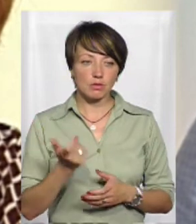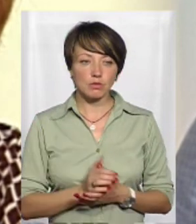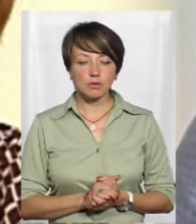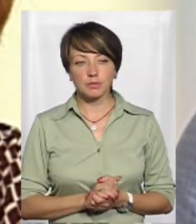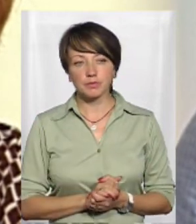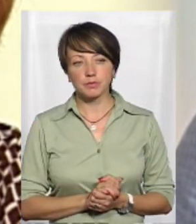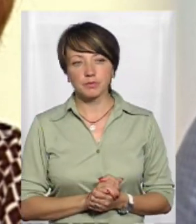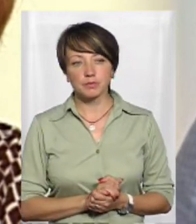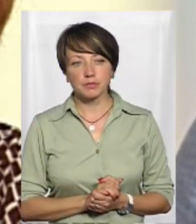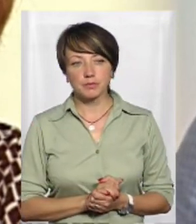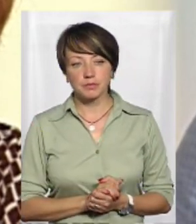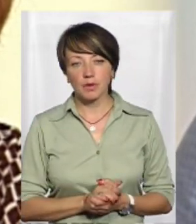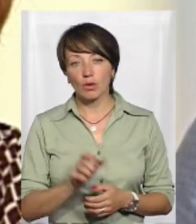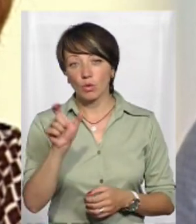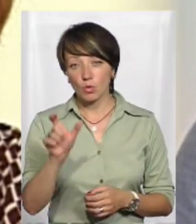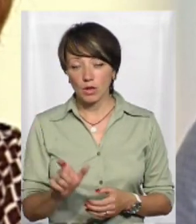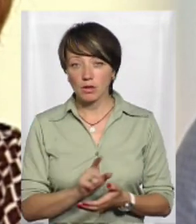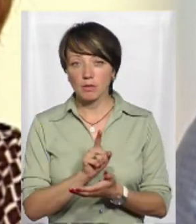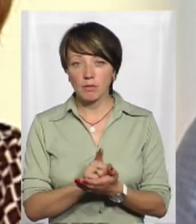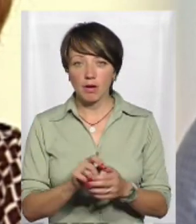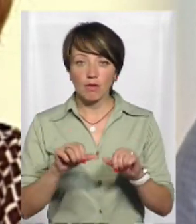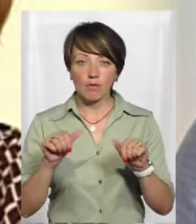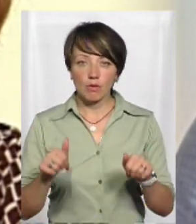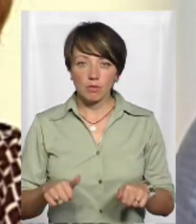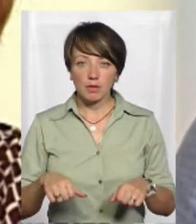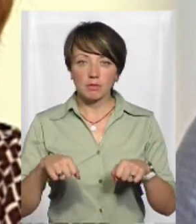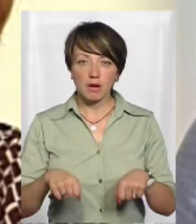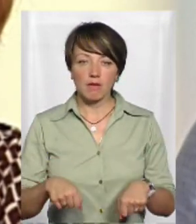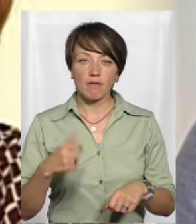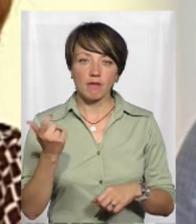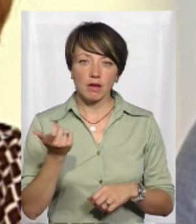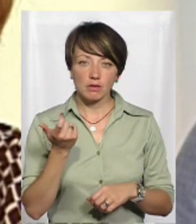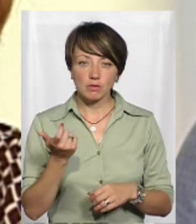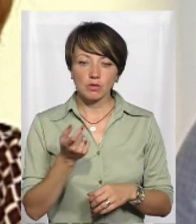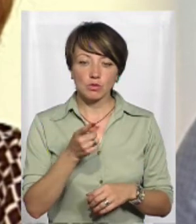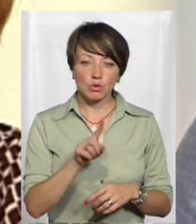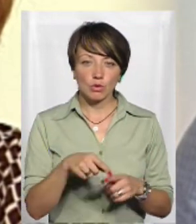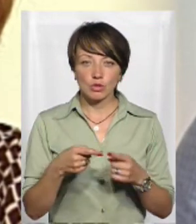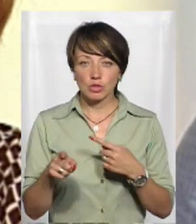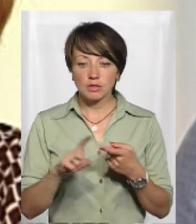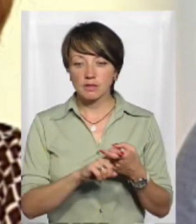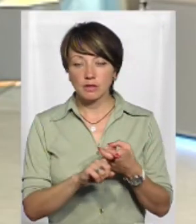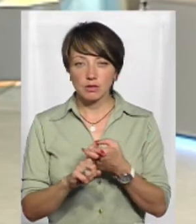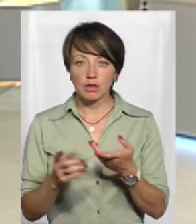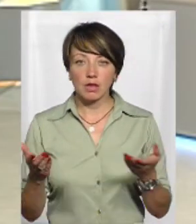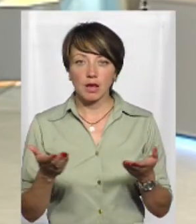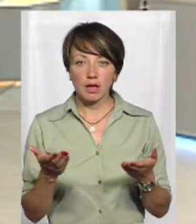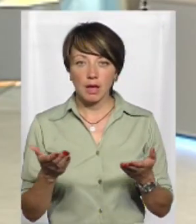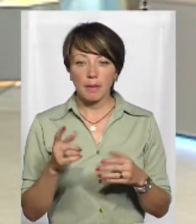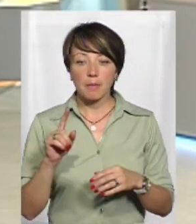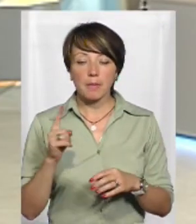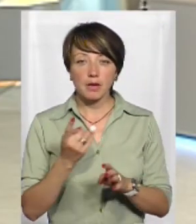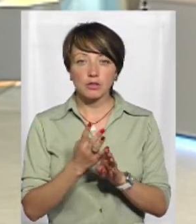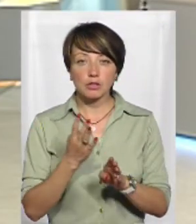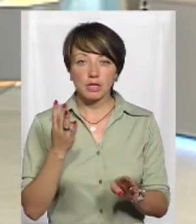яке відношення особа, яка звертається за комунальними послугами для укладення договору, має до цього чи іншого приміщення. Звичайно. Перше,